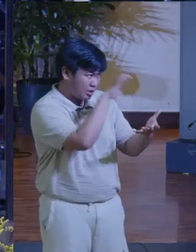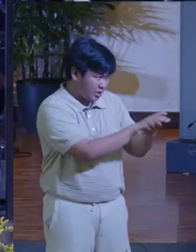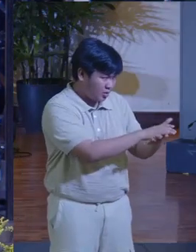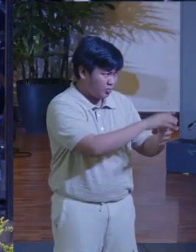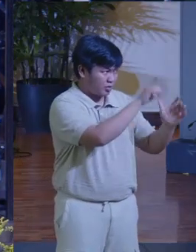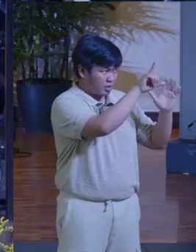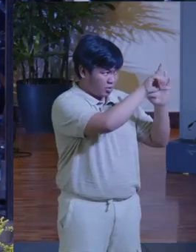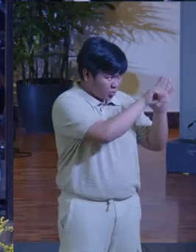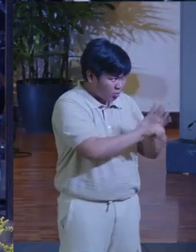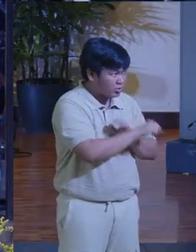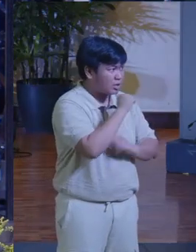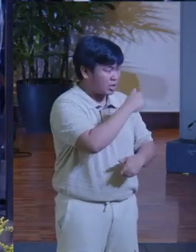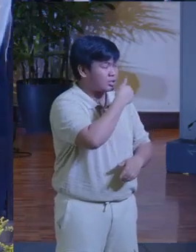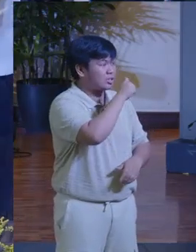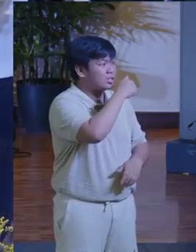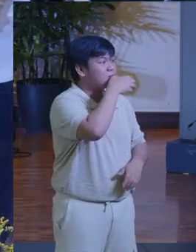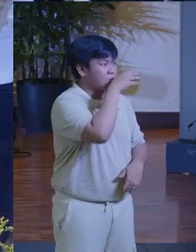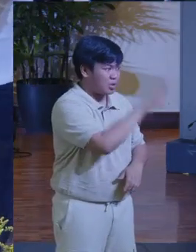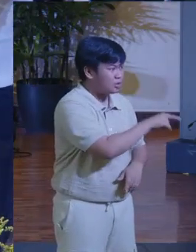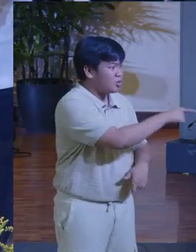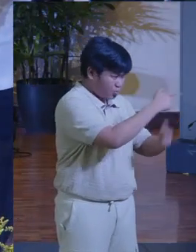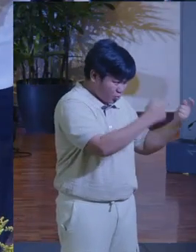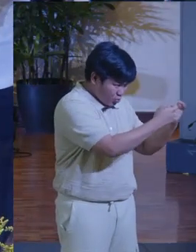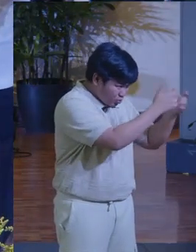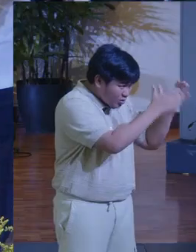kautusan, kayo ay makasalanan.